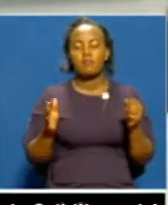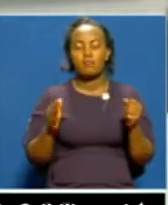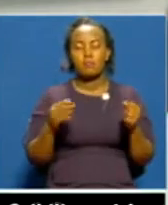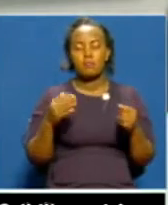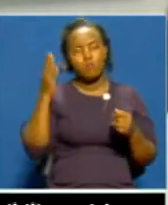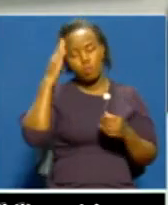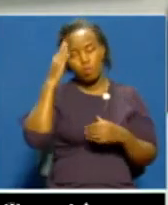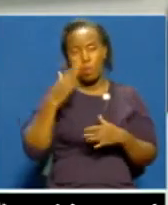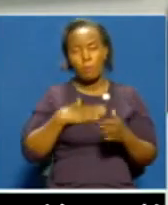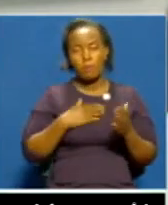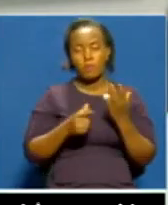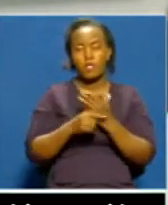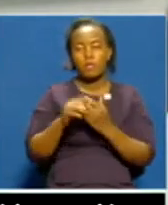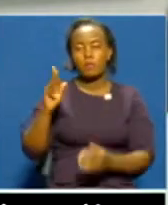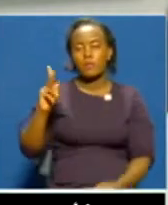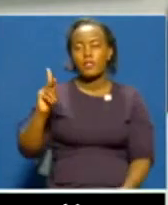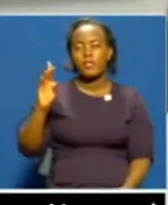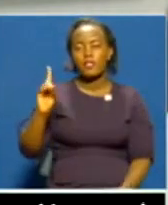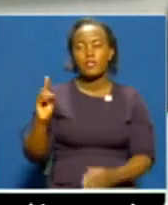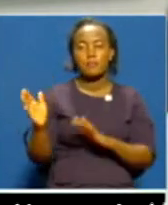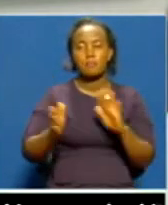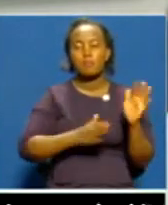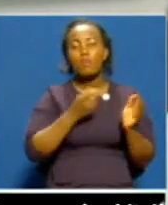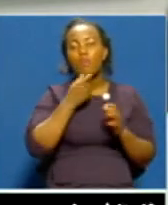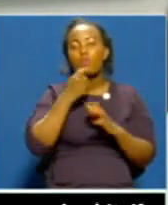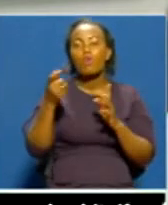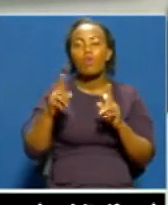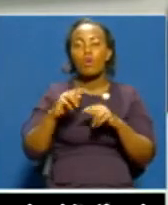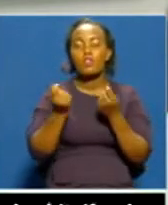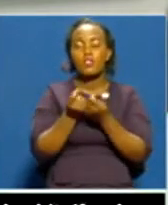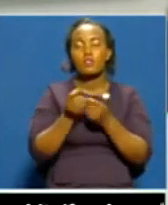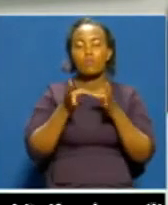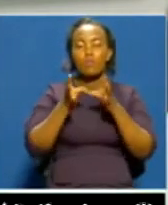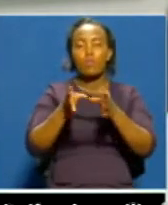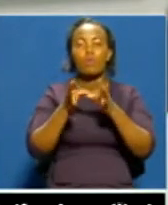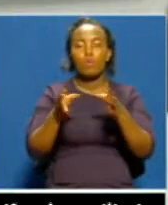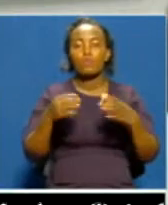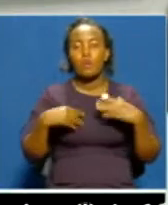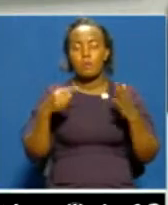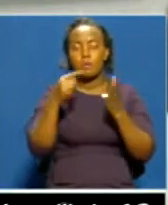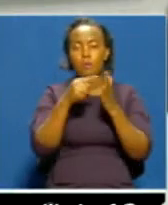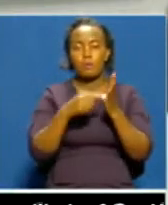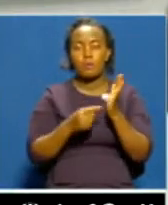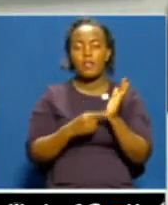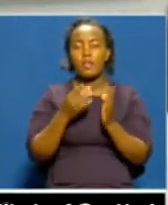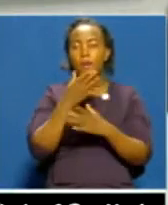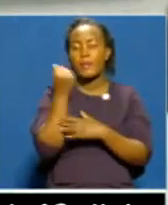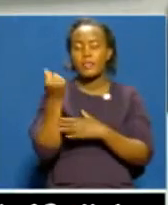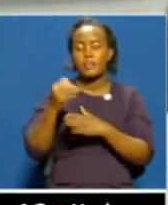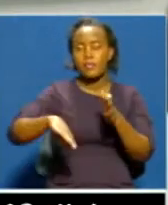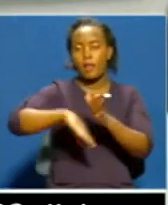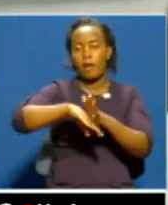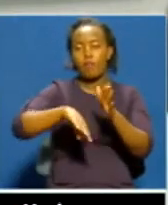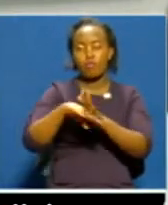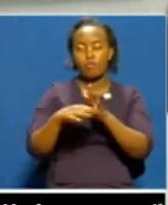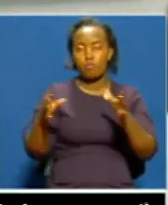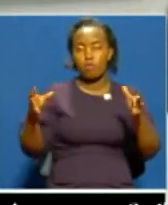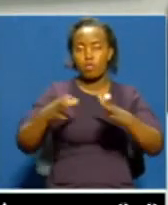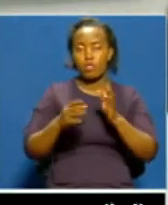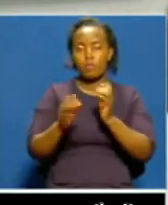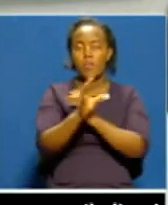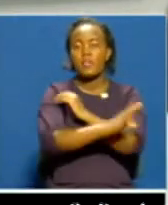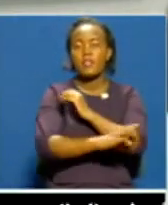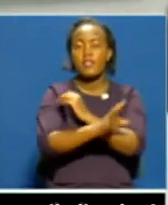KD. Kocha wa Gor Mahia Carlos Vaz Pinto ametajwa kocha bora mwezi Mei kwenye ligi kuu ya soka humu nchini. Wakati wa